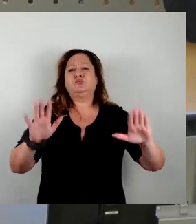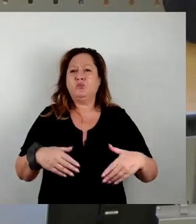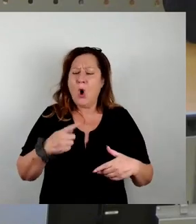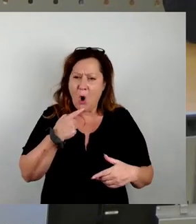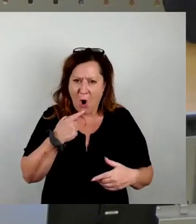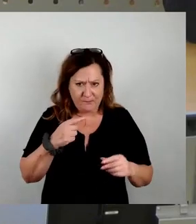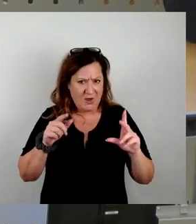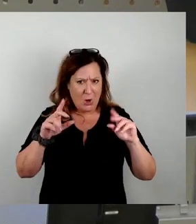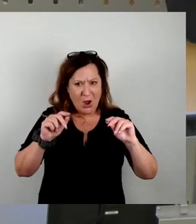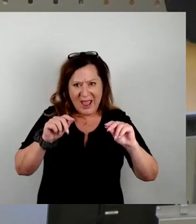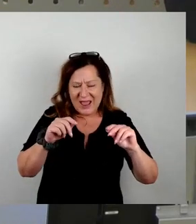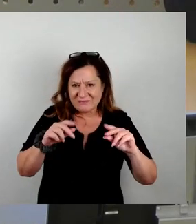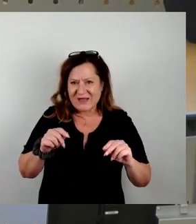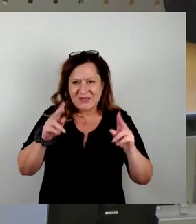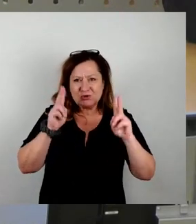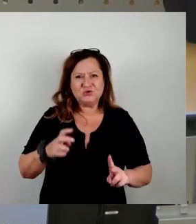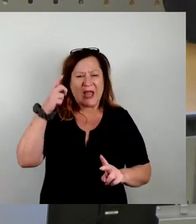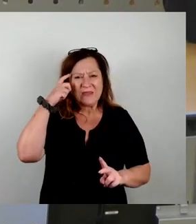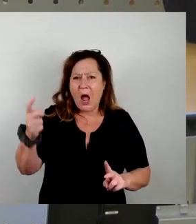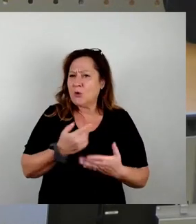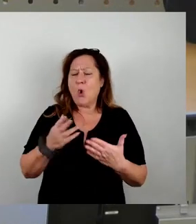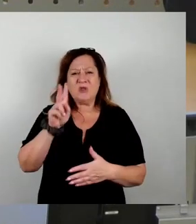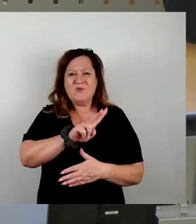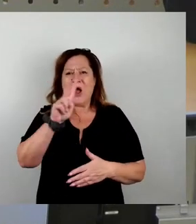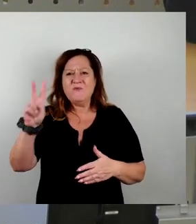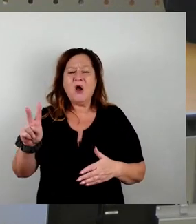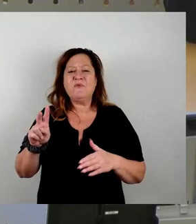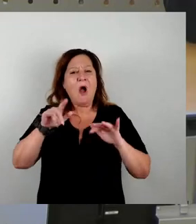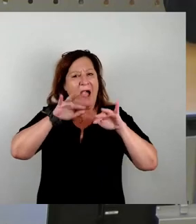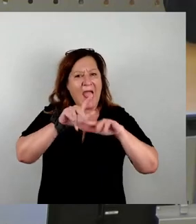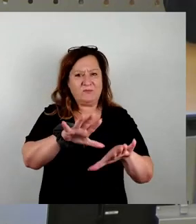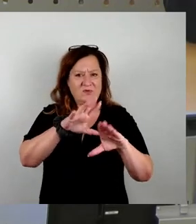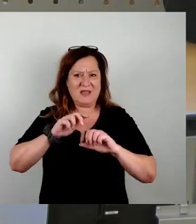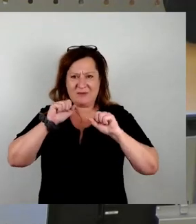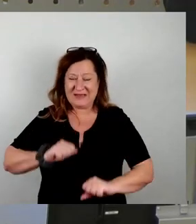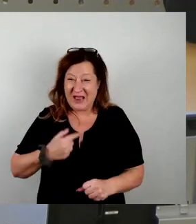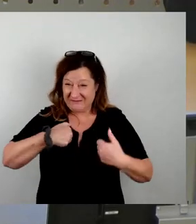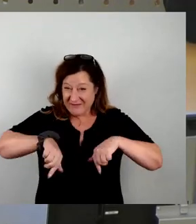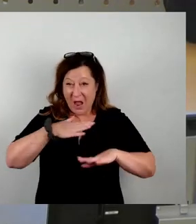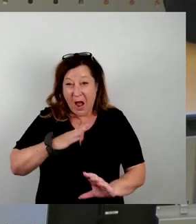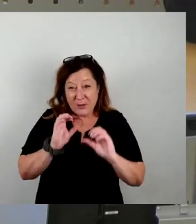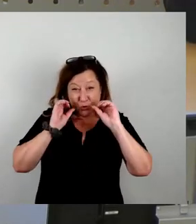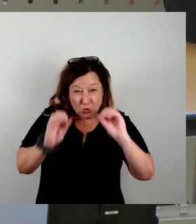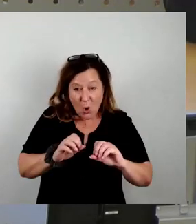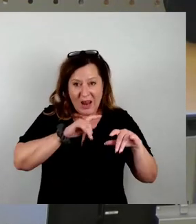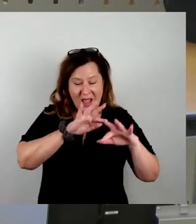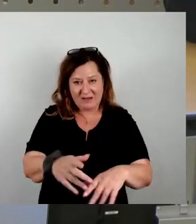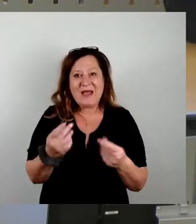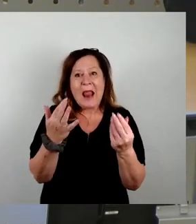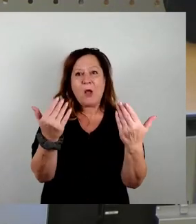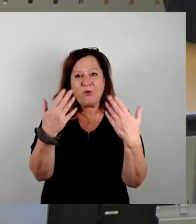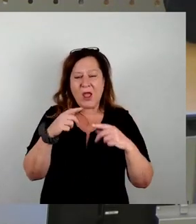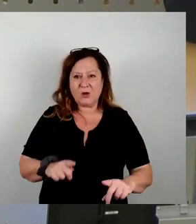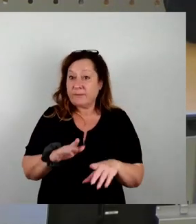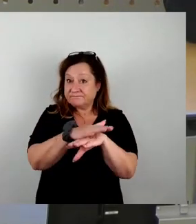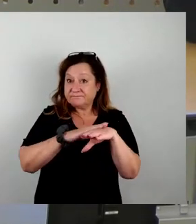bewegen könnten in diesem Stadtrat oder im VVO. Leute, das ist vorbei. Wo kommt das Geld her? Sorry, ich sag's Ihnen